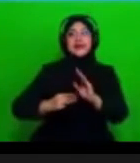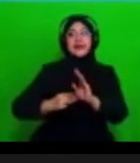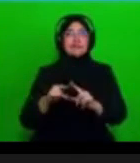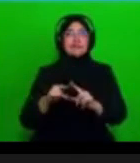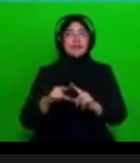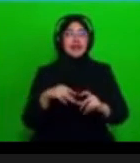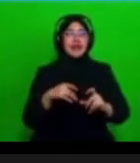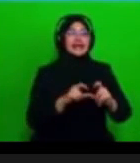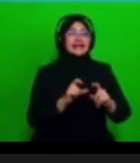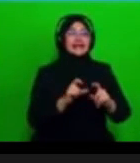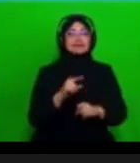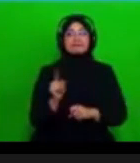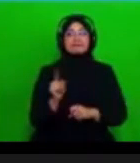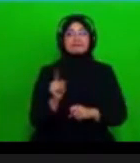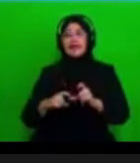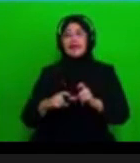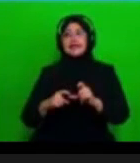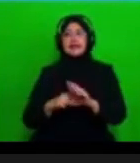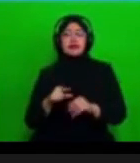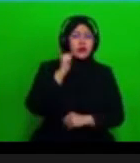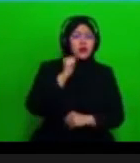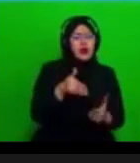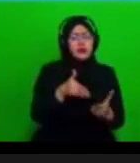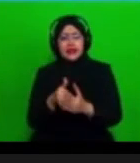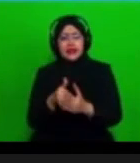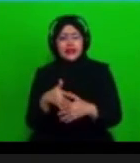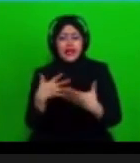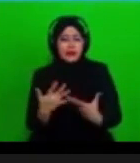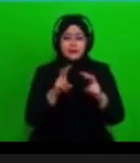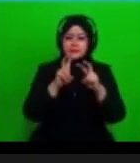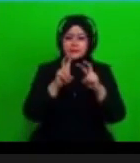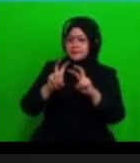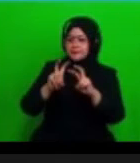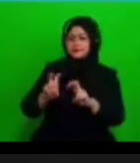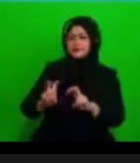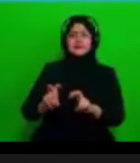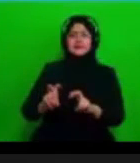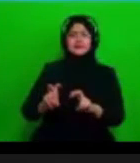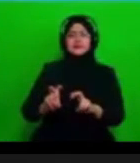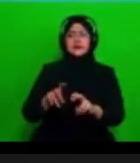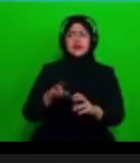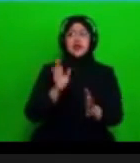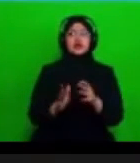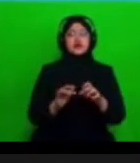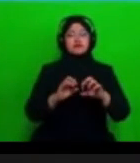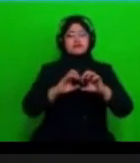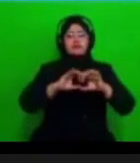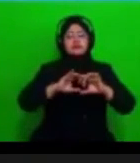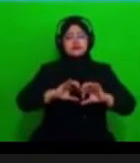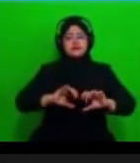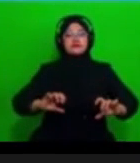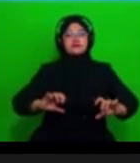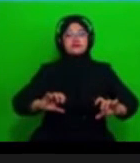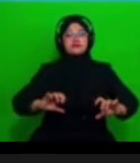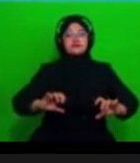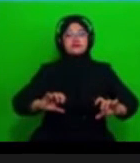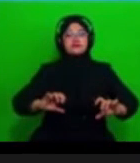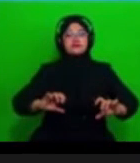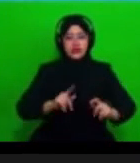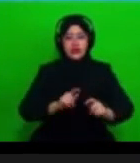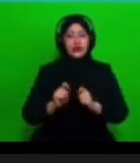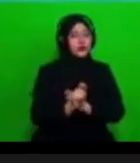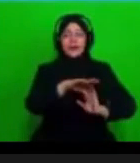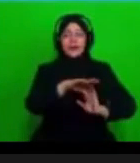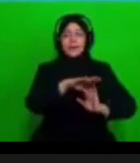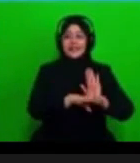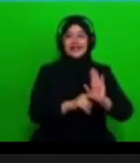Menteri. Apa yang menjadi sekat-sekat, apa yang menjadi hambatan, apa yang menjadi apa ya bottleneck, ini langsung diurai, langsung jadi kebijakan